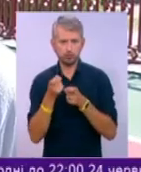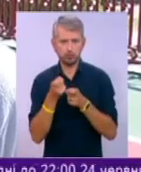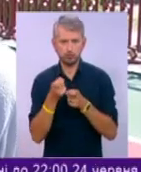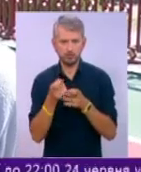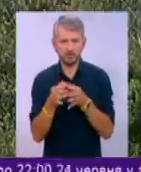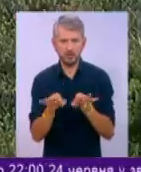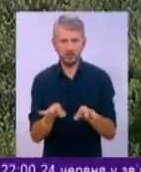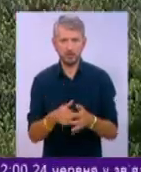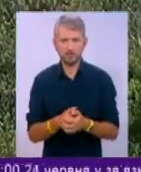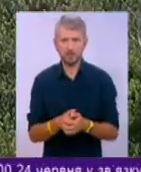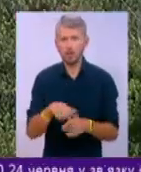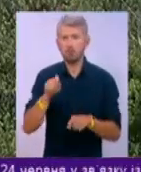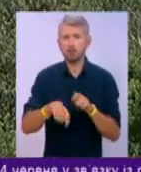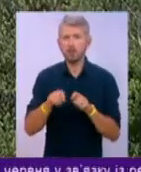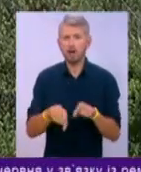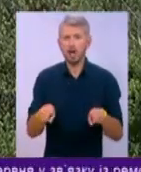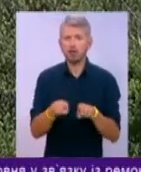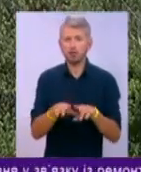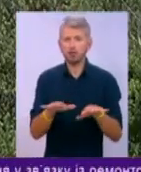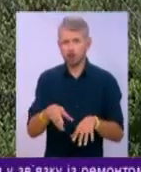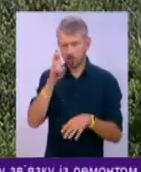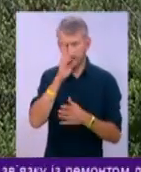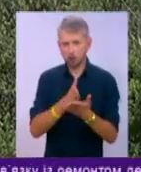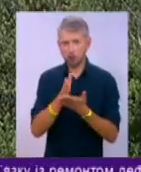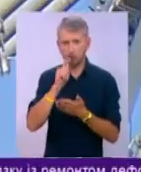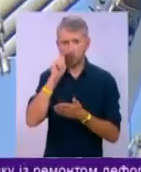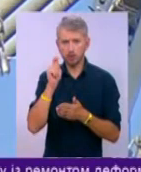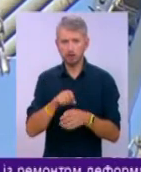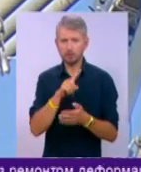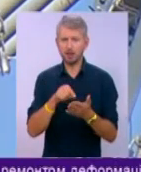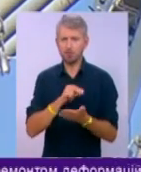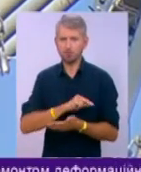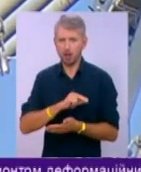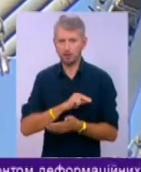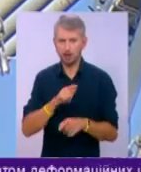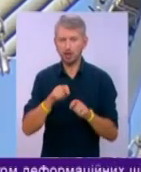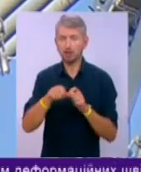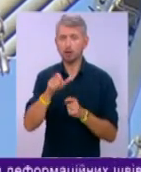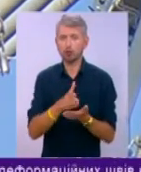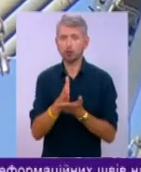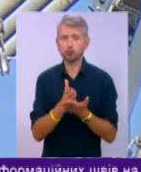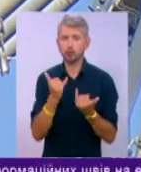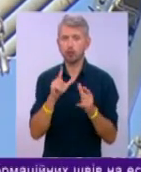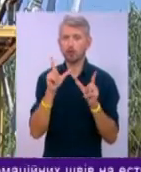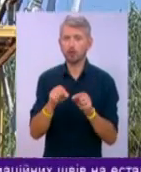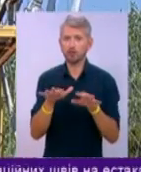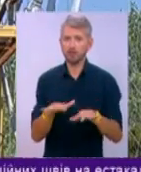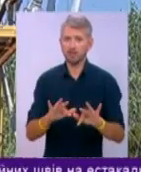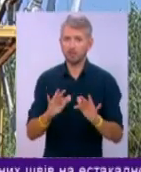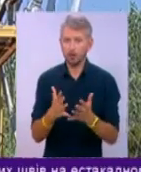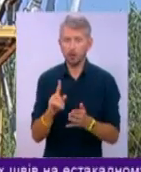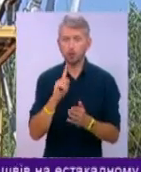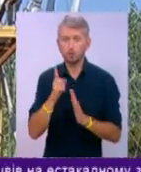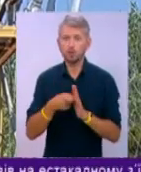значить, звільнити. Перевіряє такі об'єкти Державна служба України з питань праці. Інспектор служби сьогодні виїхав на місце події,